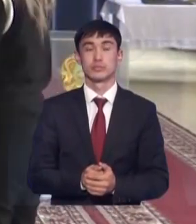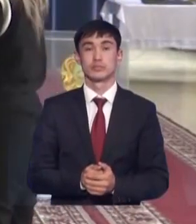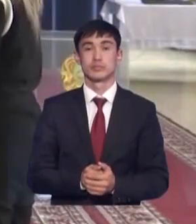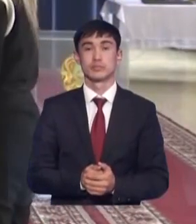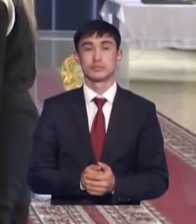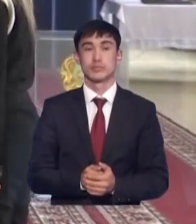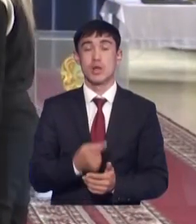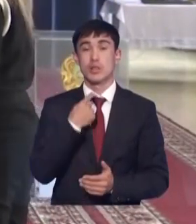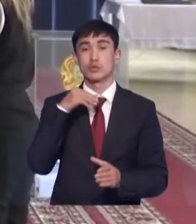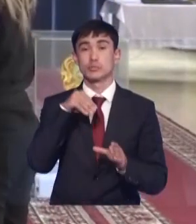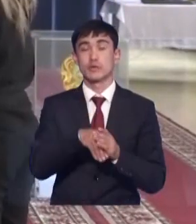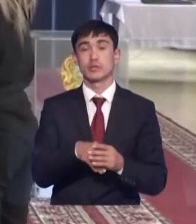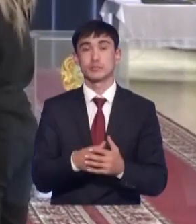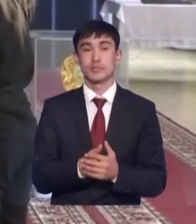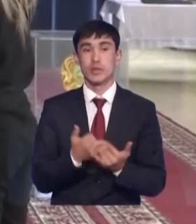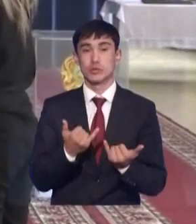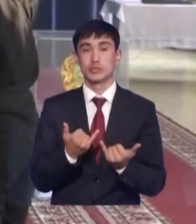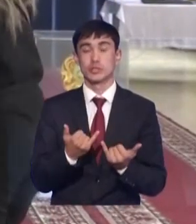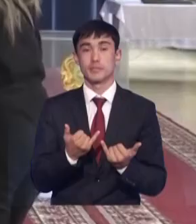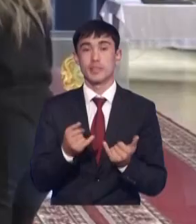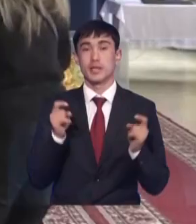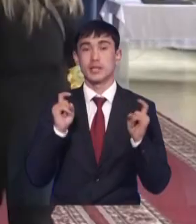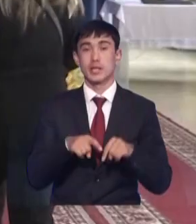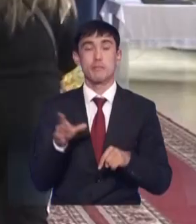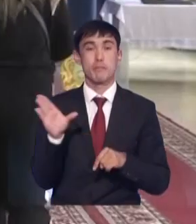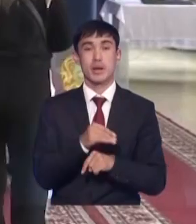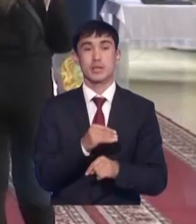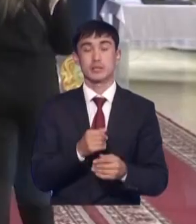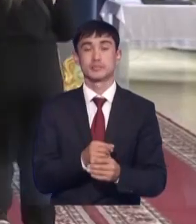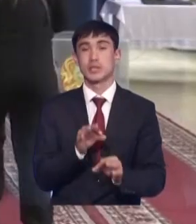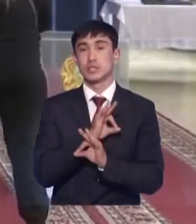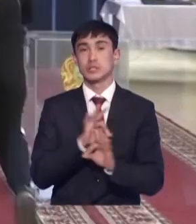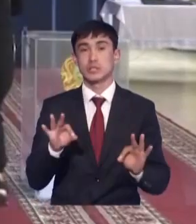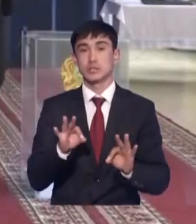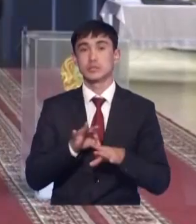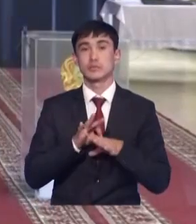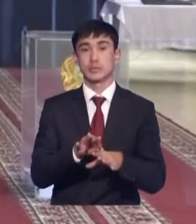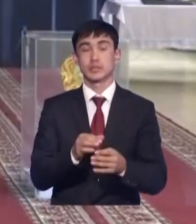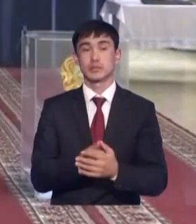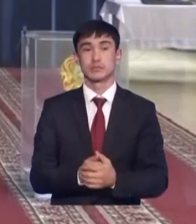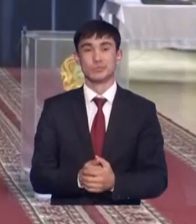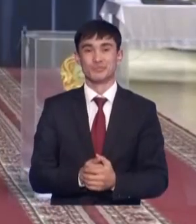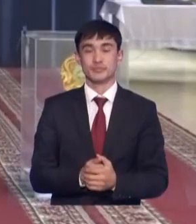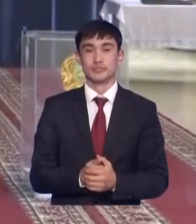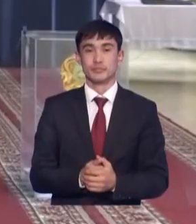орайлығының дауыс беріп атырмын. Осы жерде мен келіп, барлығы жақсы қабылдап нетіп жатырыпты.